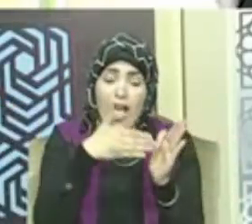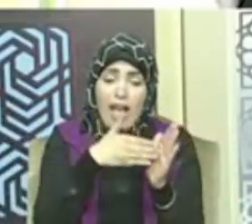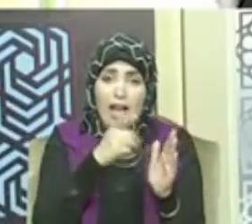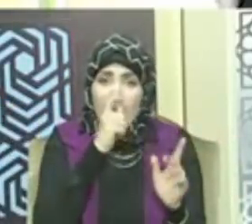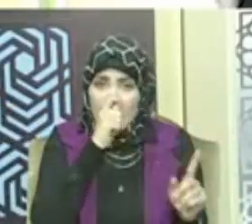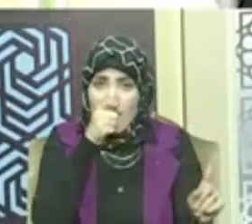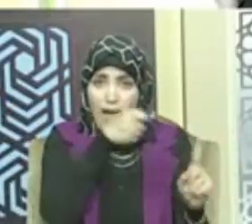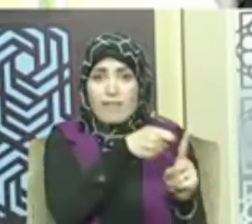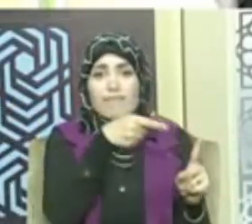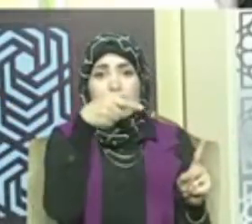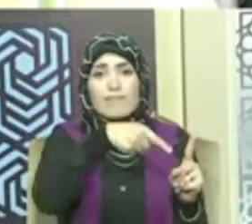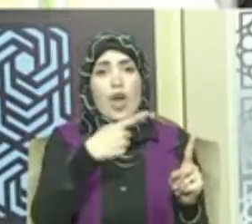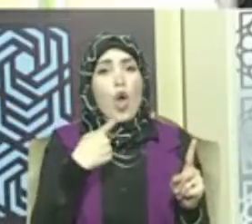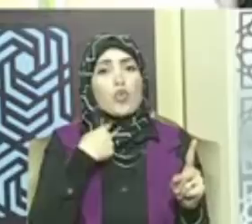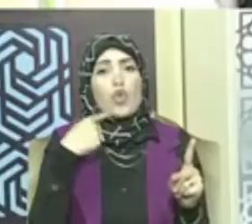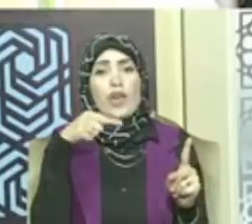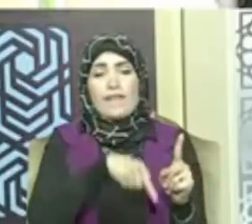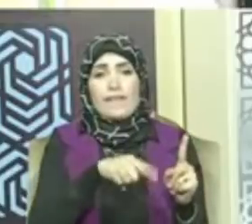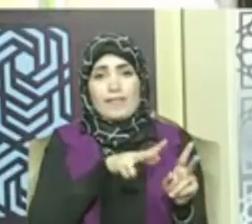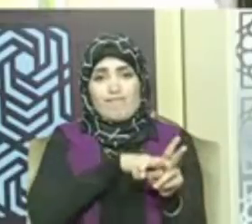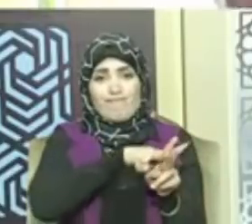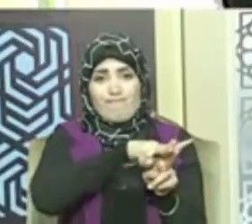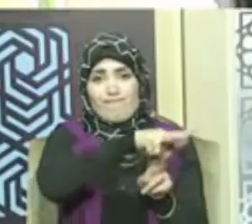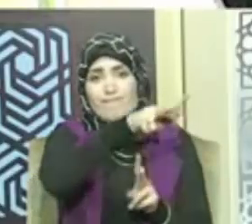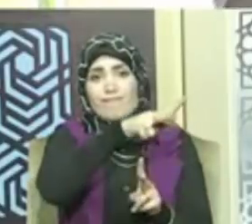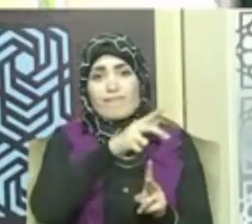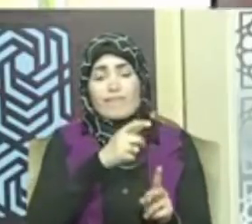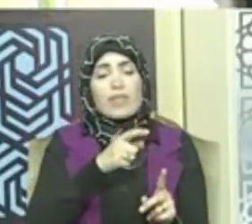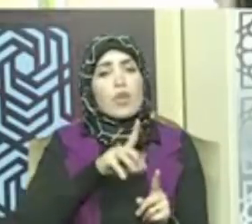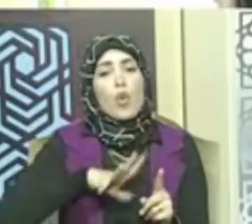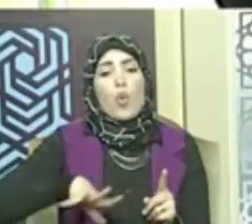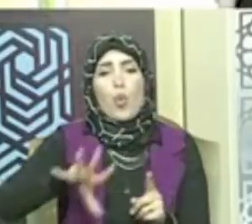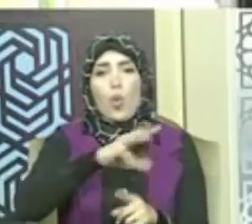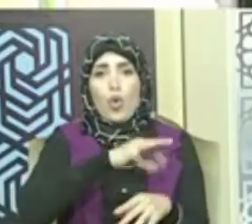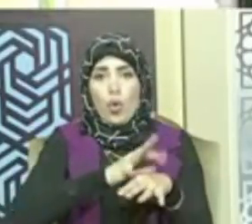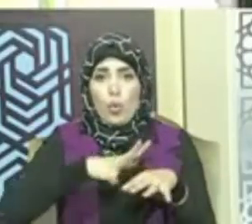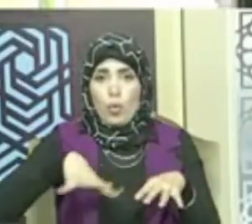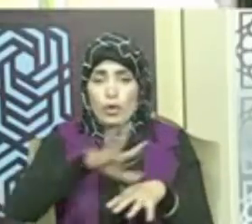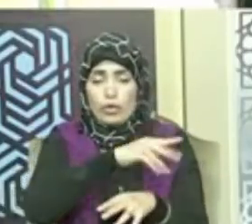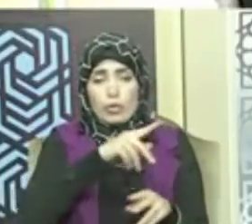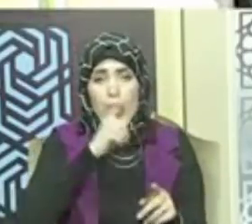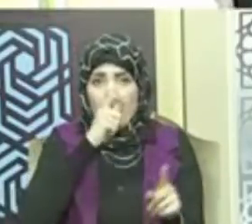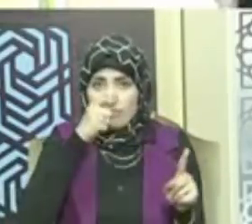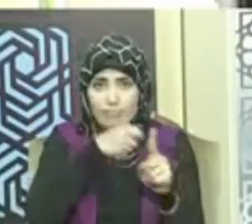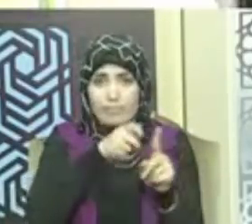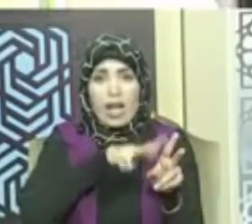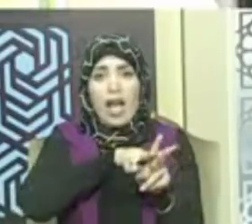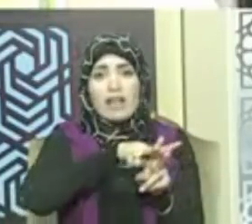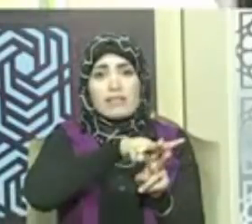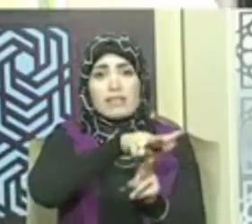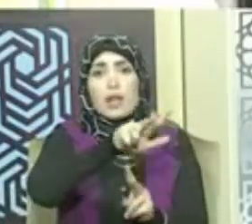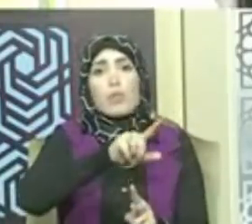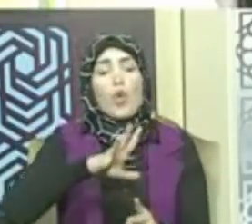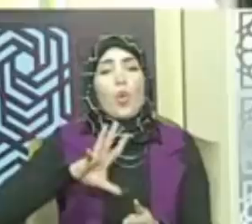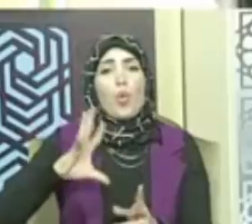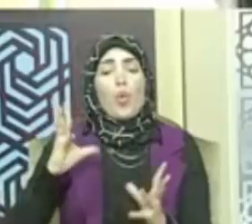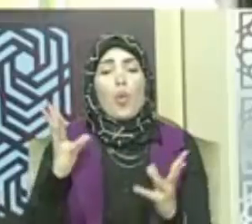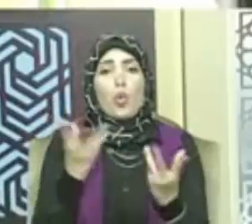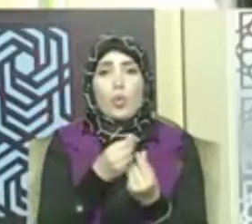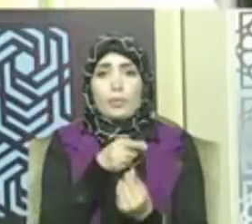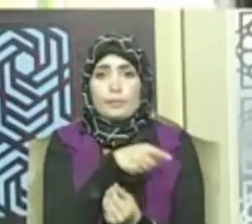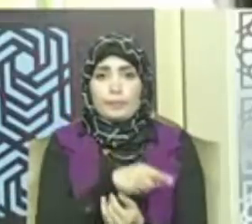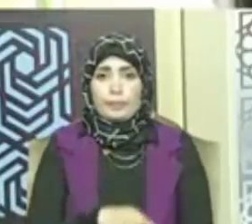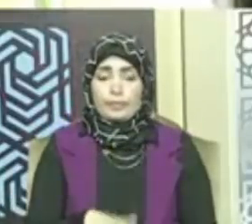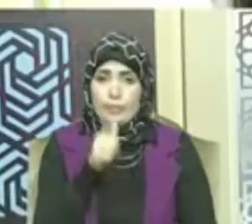مكرهم أنا دمرناهم وقومهم أجمعين. يذكر بعض المفسرين